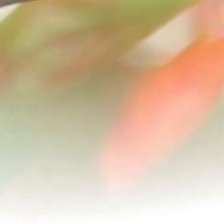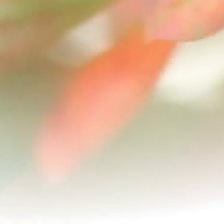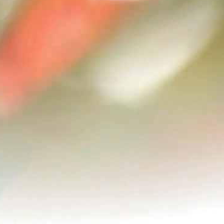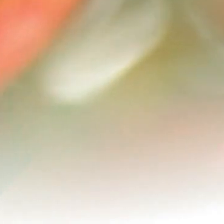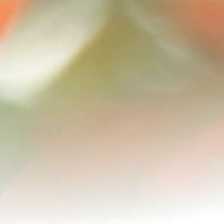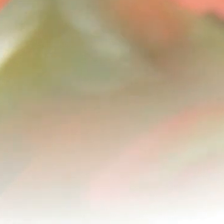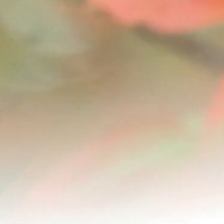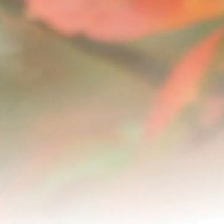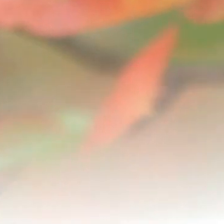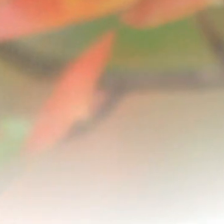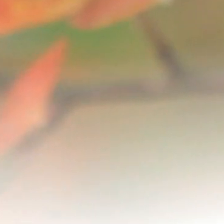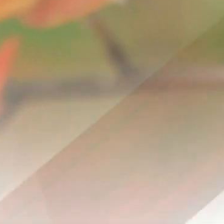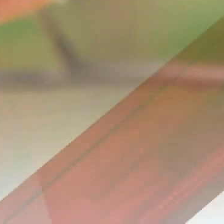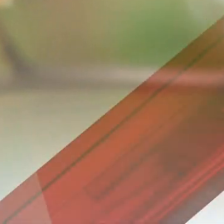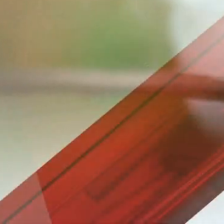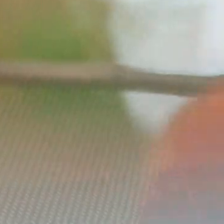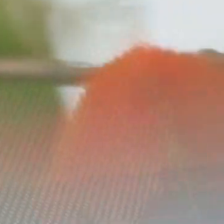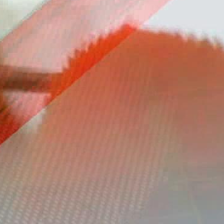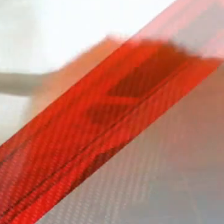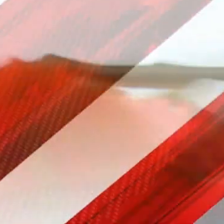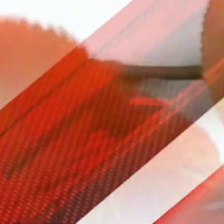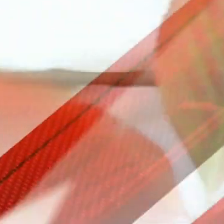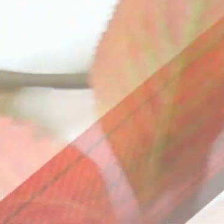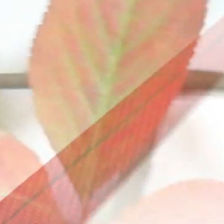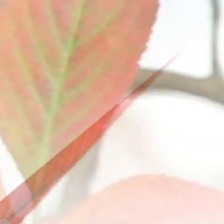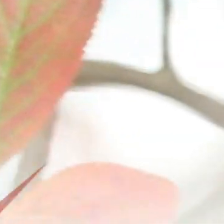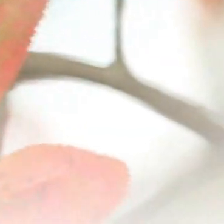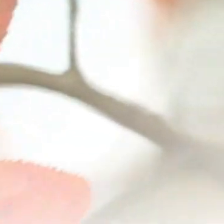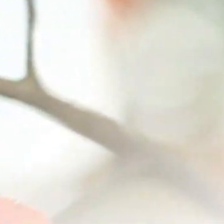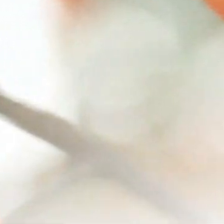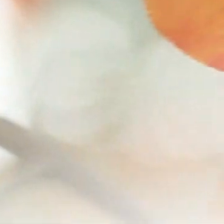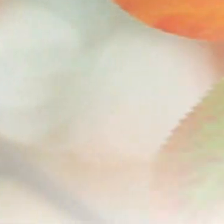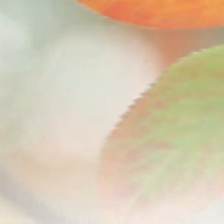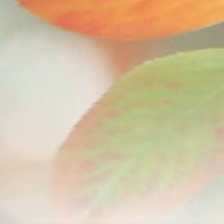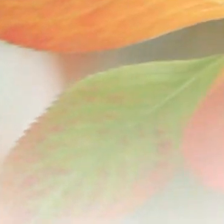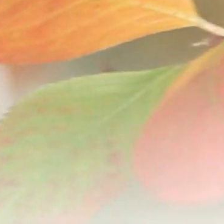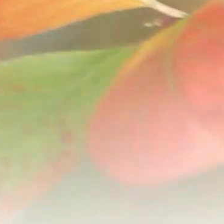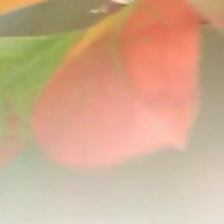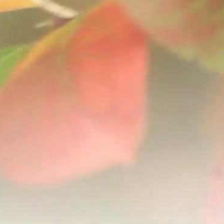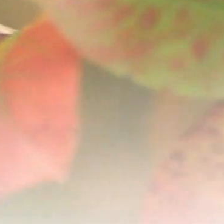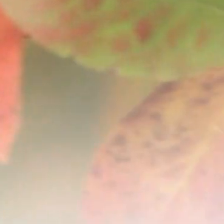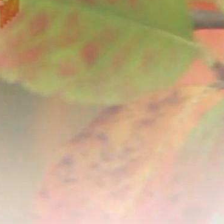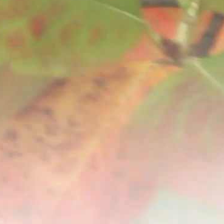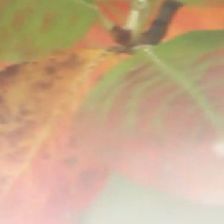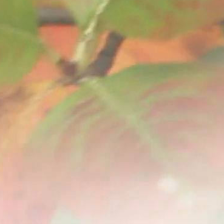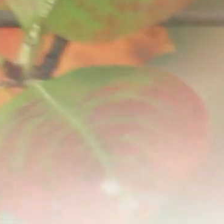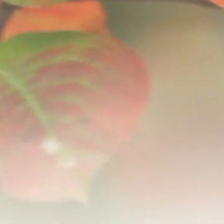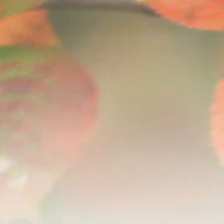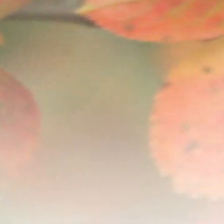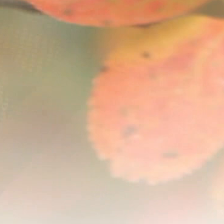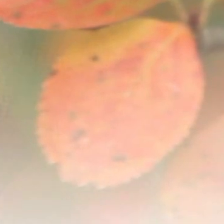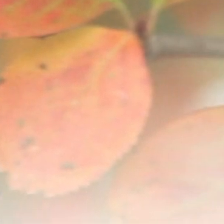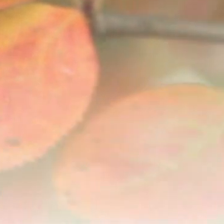пустэлі, бо да пакрова ўсе работы там павінны быць скончаны. Адсюль і назва пустэльнік. Акрамя таго, 12 кастрычніка